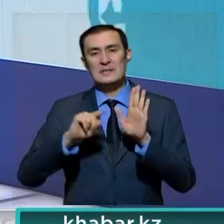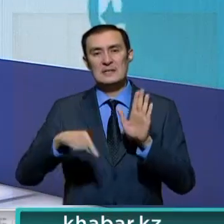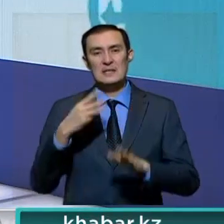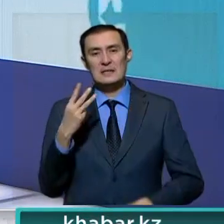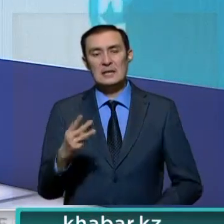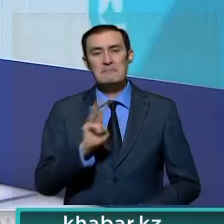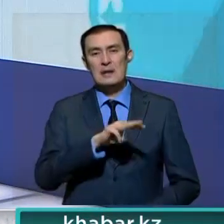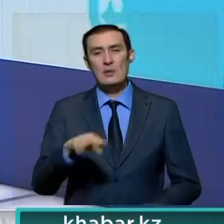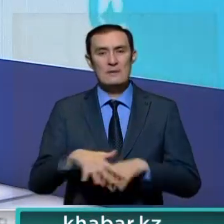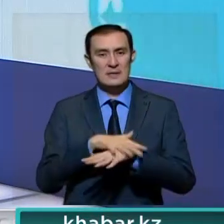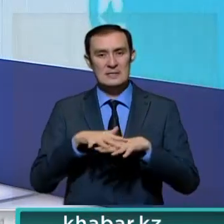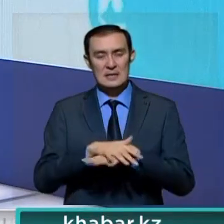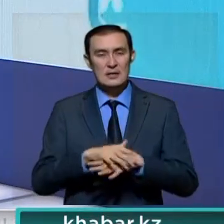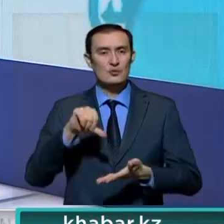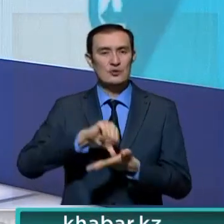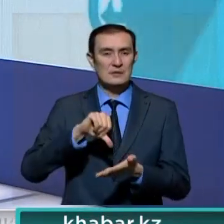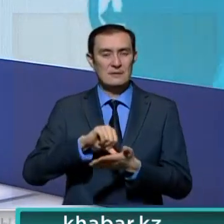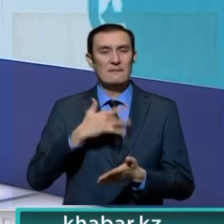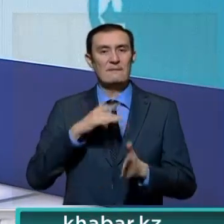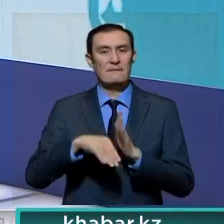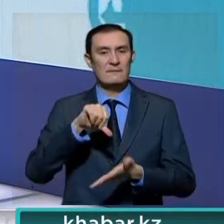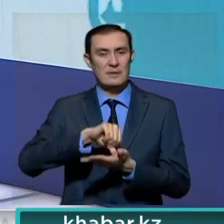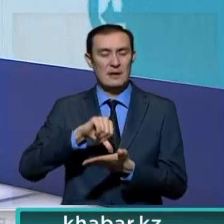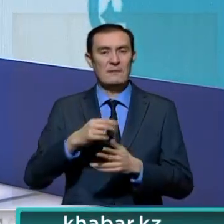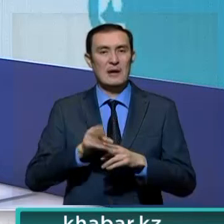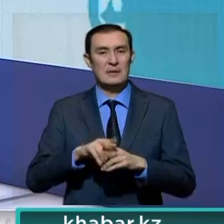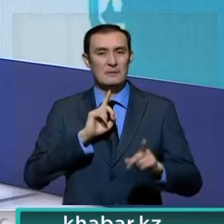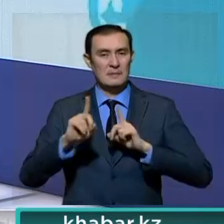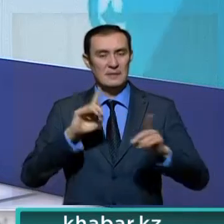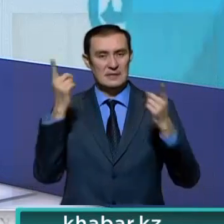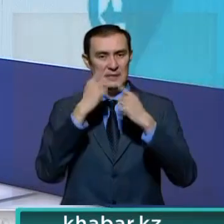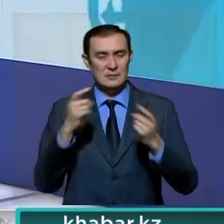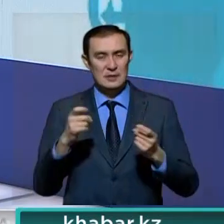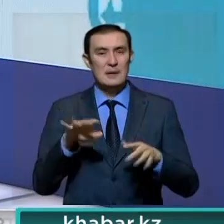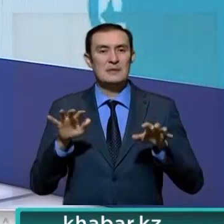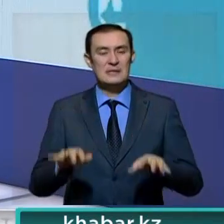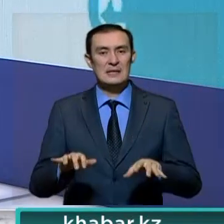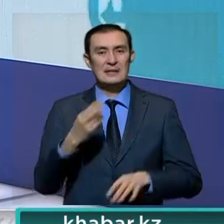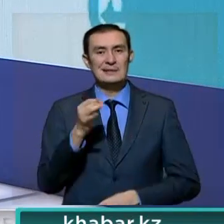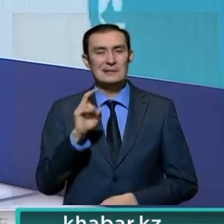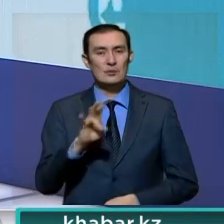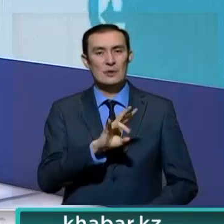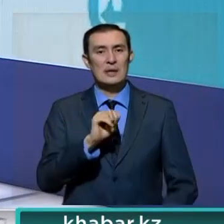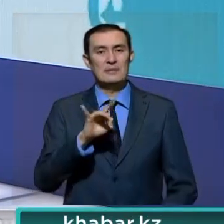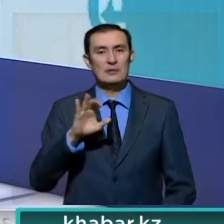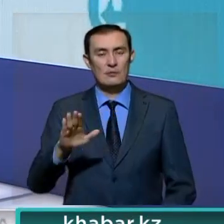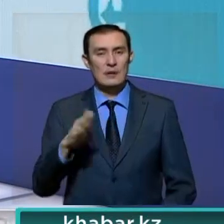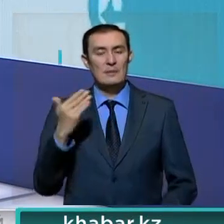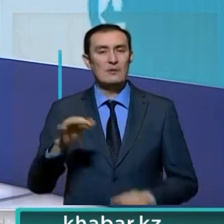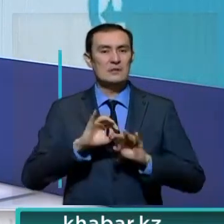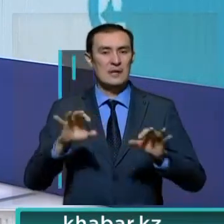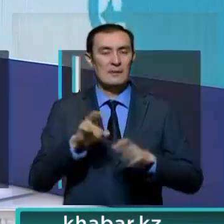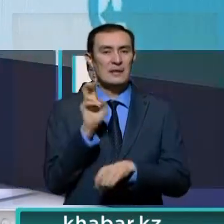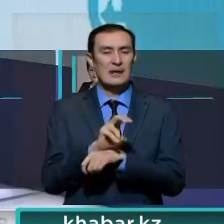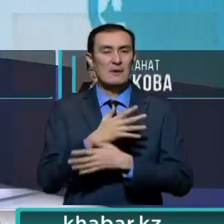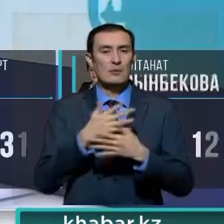8,3 миллионов казахстанцев приняли участие в выборах. Об этом во время брифинга сообщил председатель ЦИКа Нурлан Абдиров. И вот, по его словам,